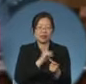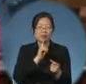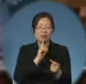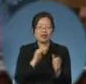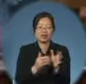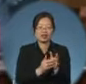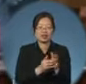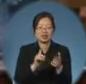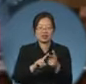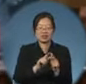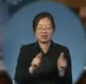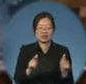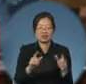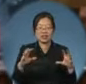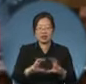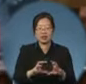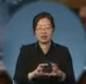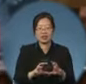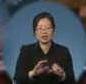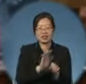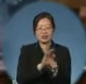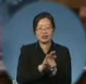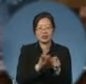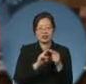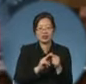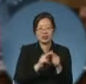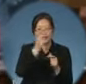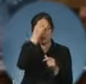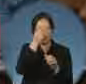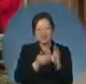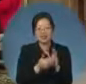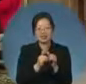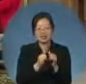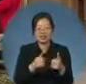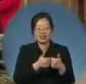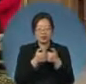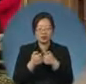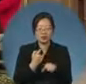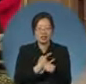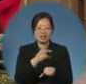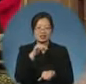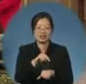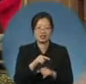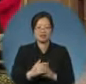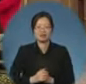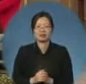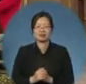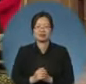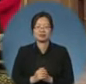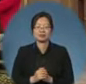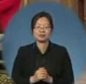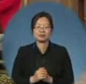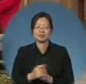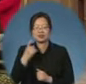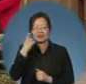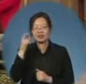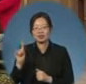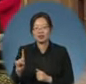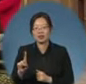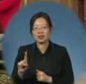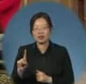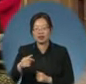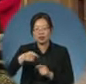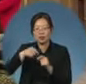하거든요 이제 그런 것들도 합해서 협동과 장애인 이렇게 들어가서 있는 하는 그런거 좋아요 어떻게 생각할지 우후